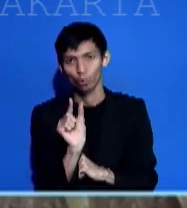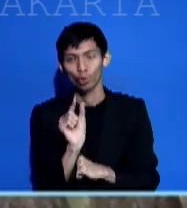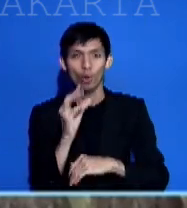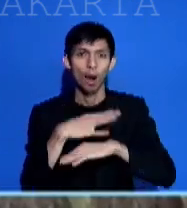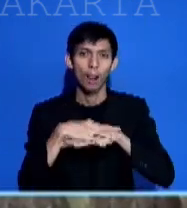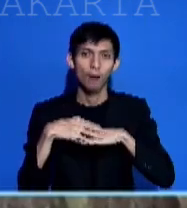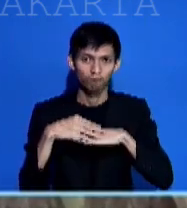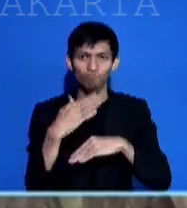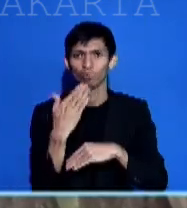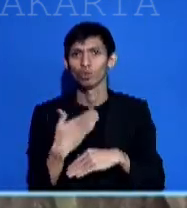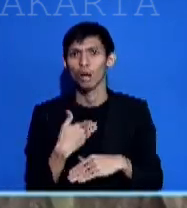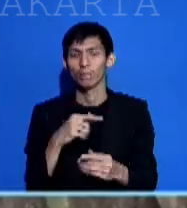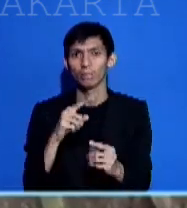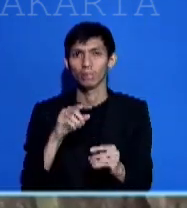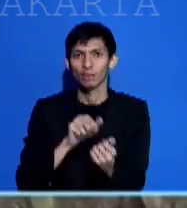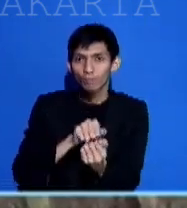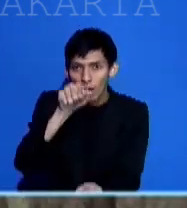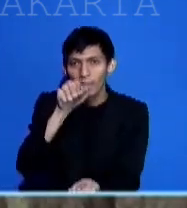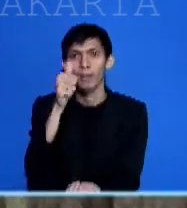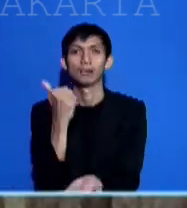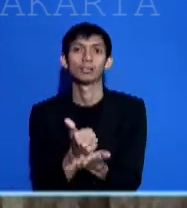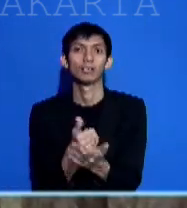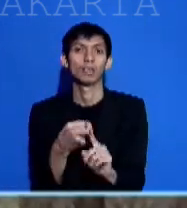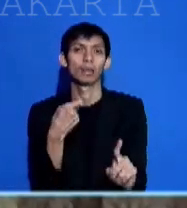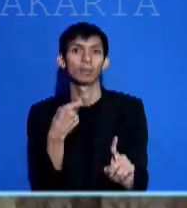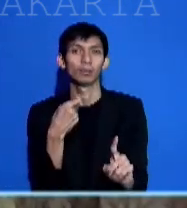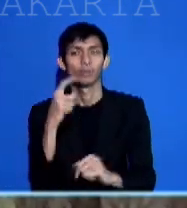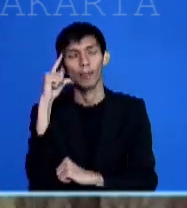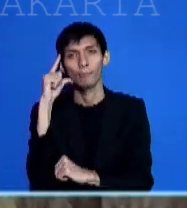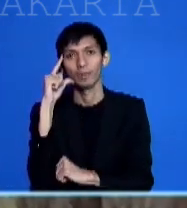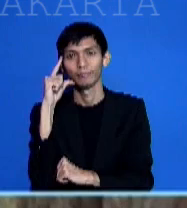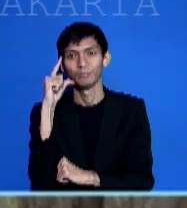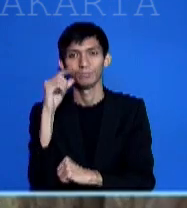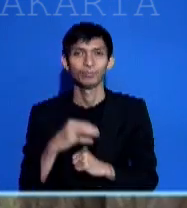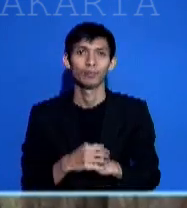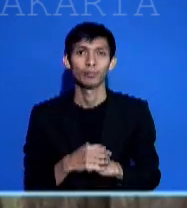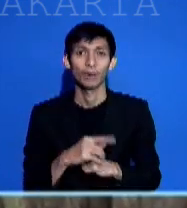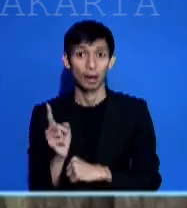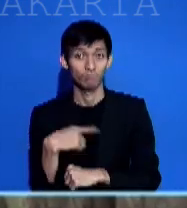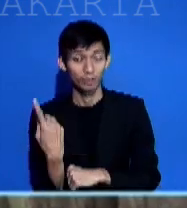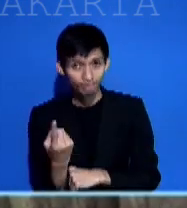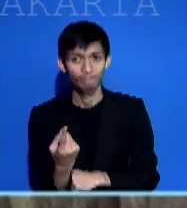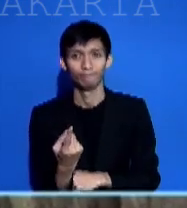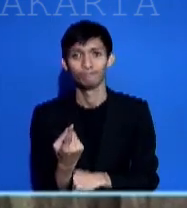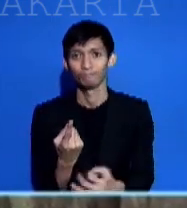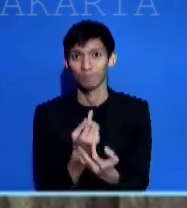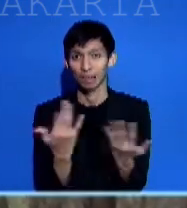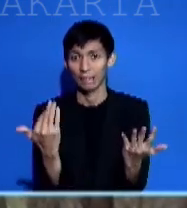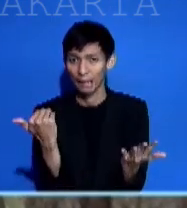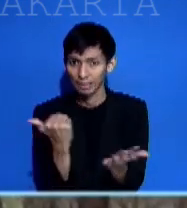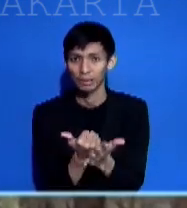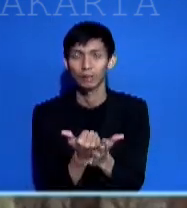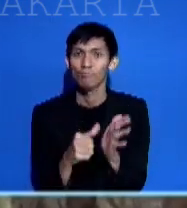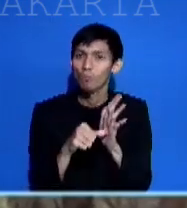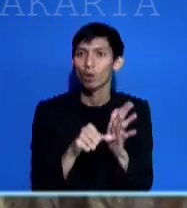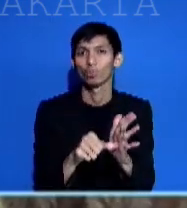geografis salak Pondan mekatan pakun SAG edukasi Pak edukasi wisata biasan inkang pun